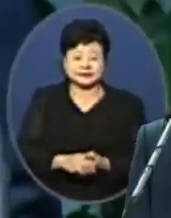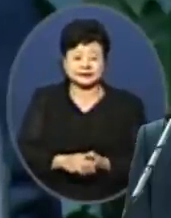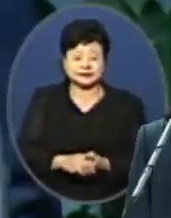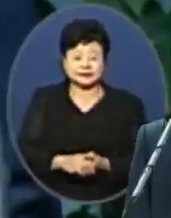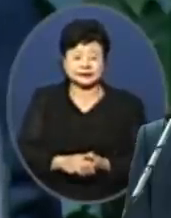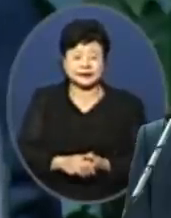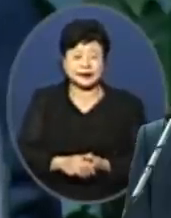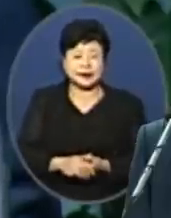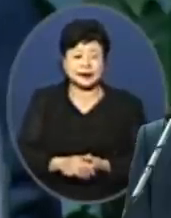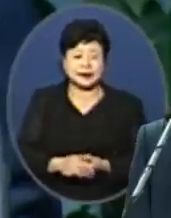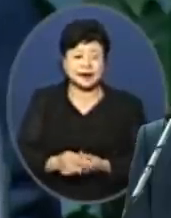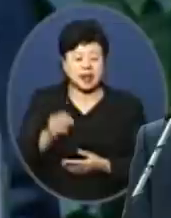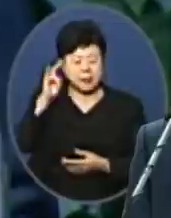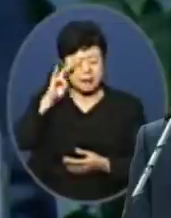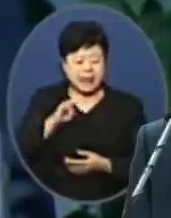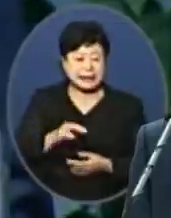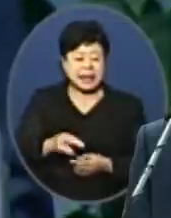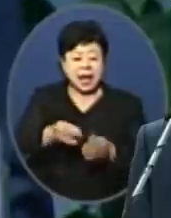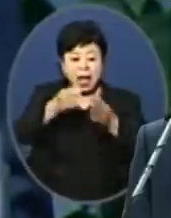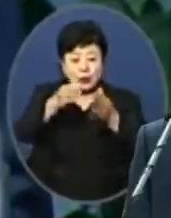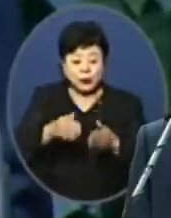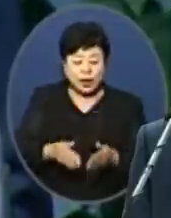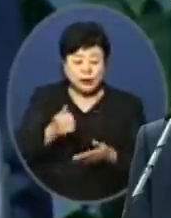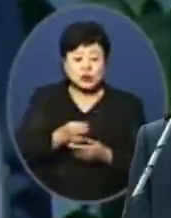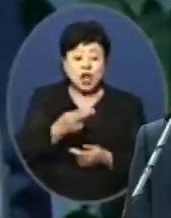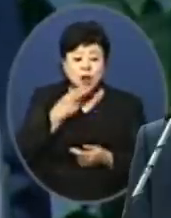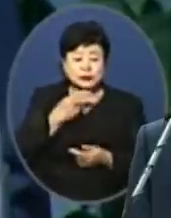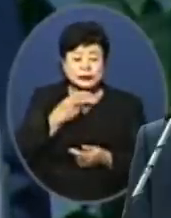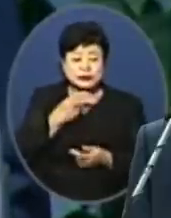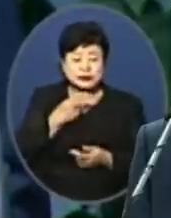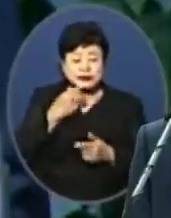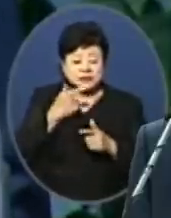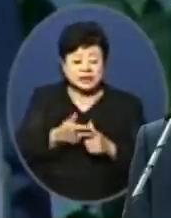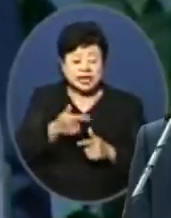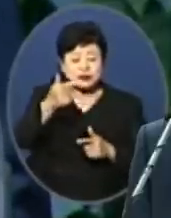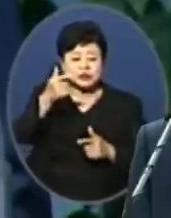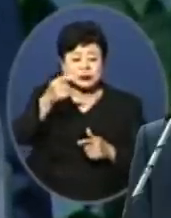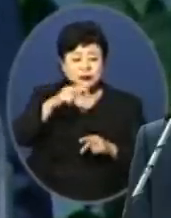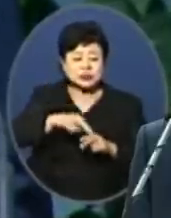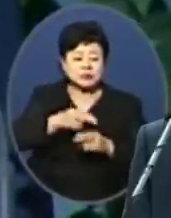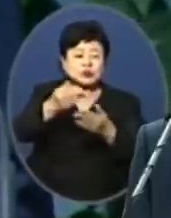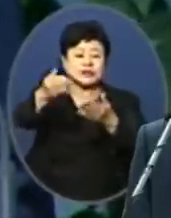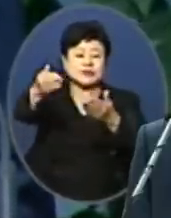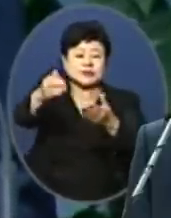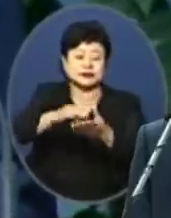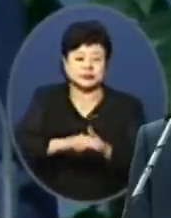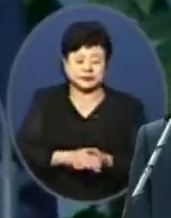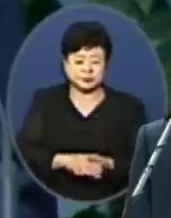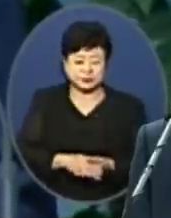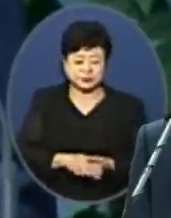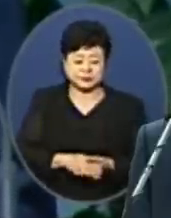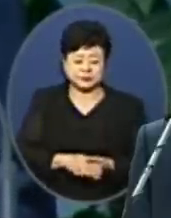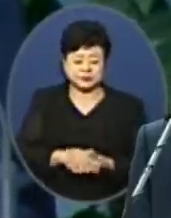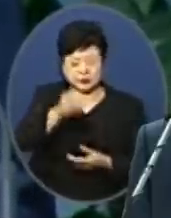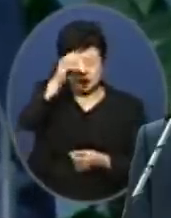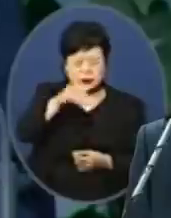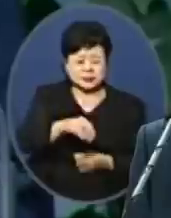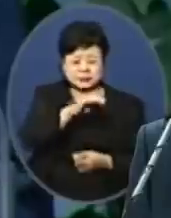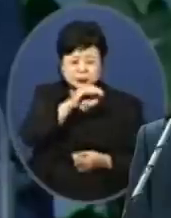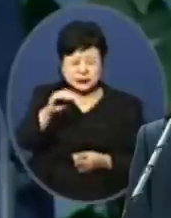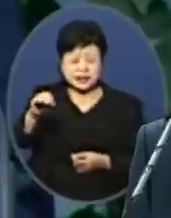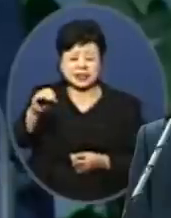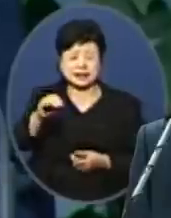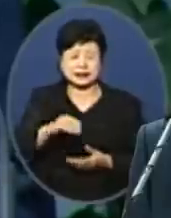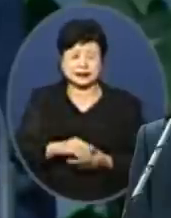동정녀 마리아를 통해서 죄 없이 태어나게 하시고 예수님을 제물로 삼아서 십자가에서 여러분과